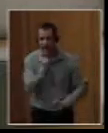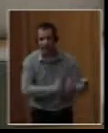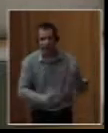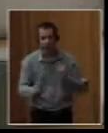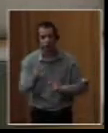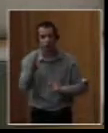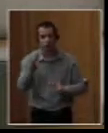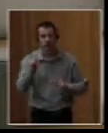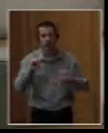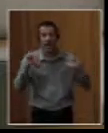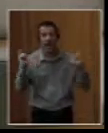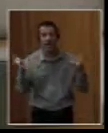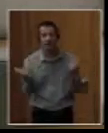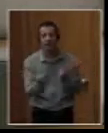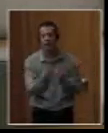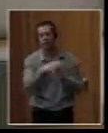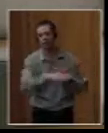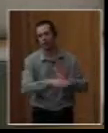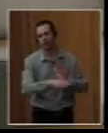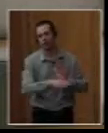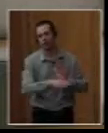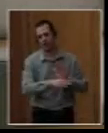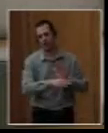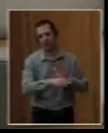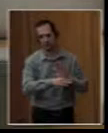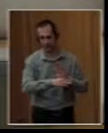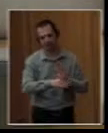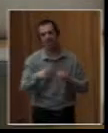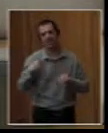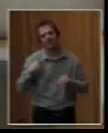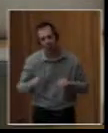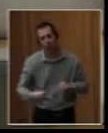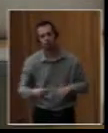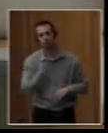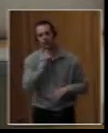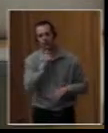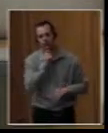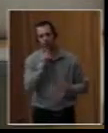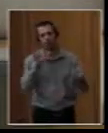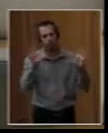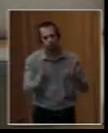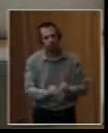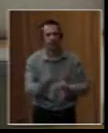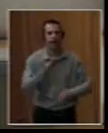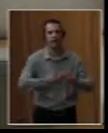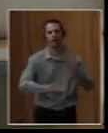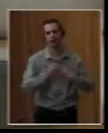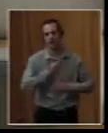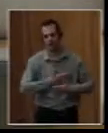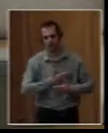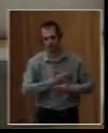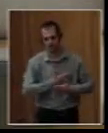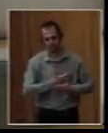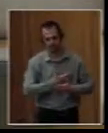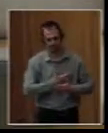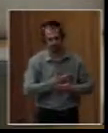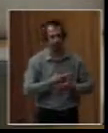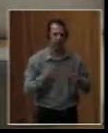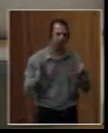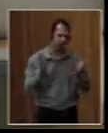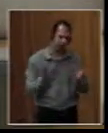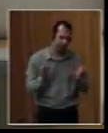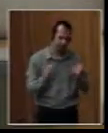εθνικού προγράμματος δημόσιων πολιτικών για την αναπηρία, με βεβαίως τα